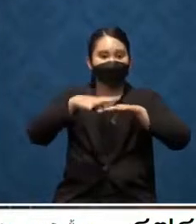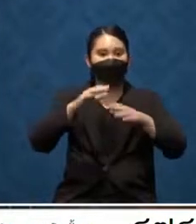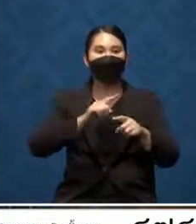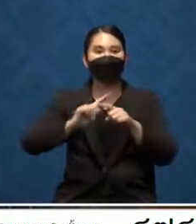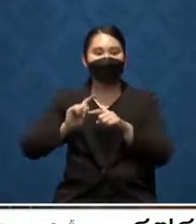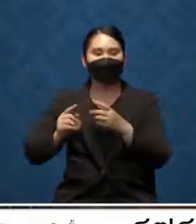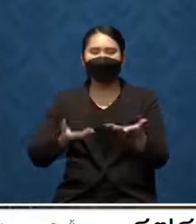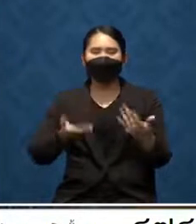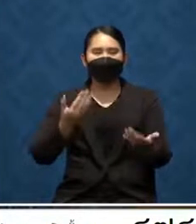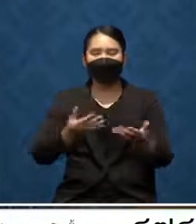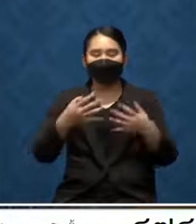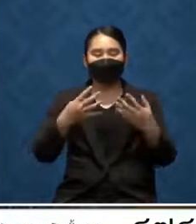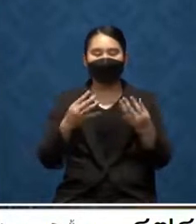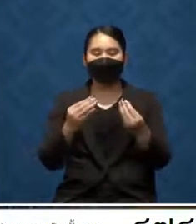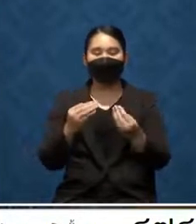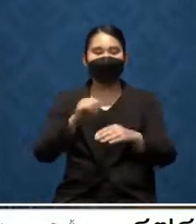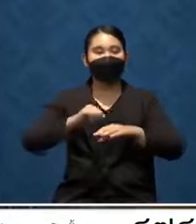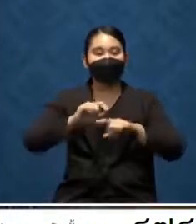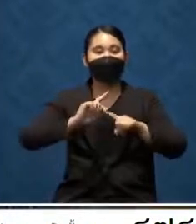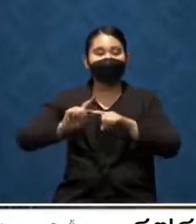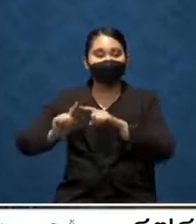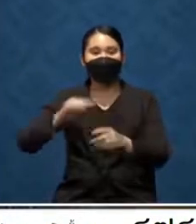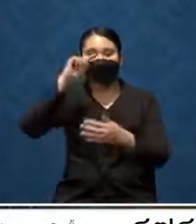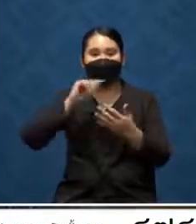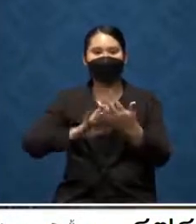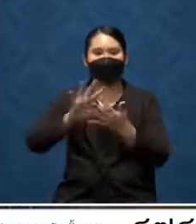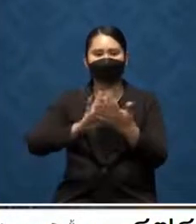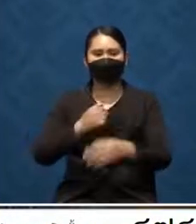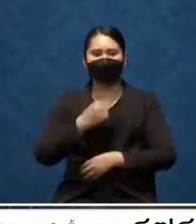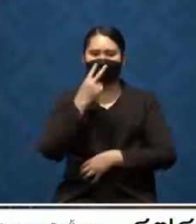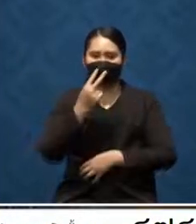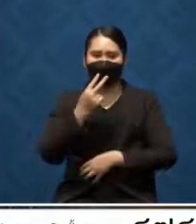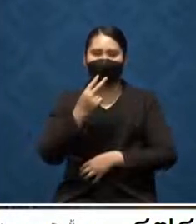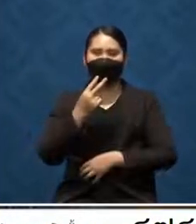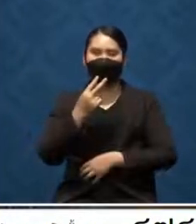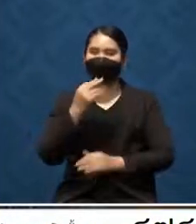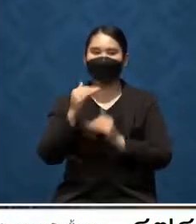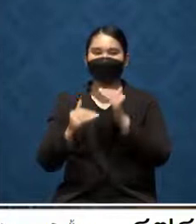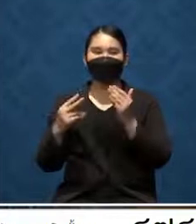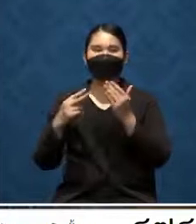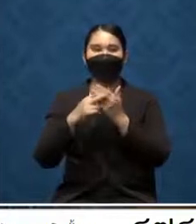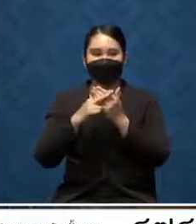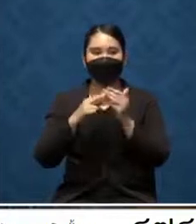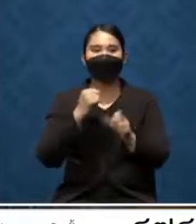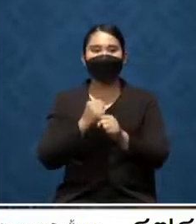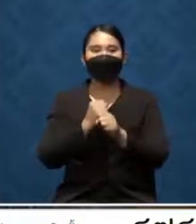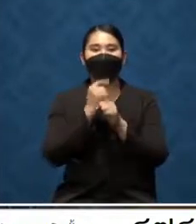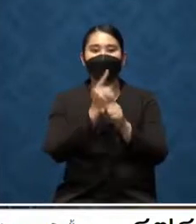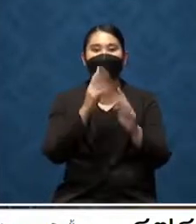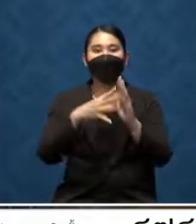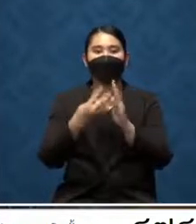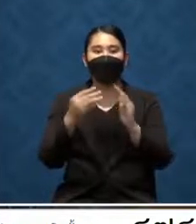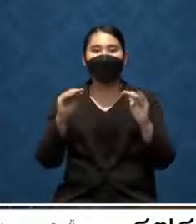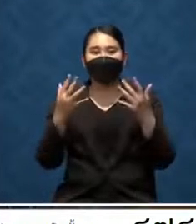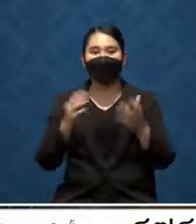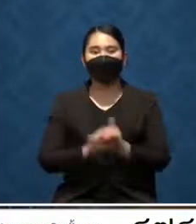เป็น Winfarmรอะไรต่ๆ ในประเทศไยของเราดีฉันสงเกตวา มไม่มความคืบหน้า แลไม่เกิดขึ้นตามแผนยทศานั้น